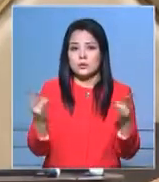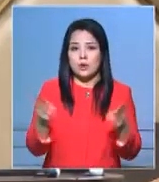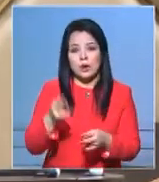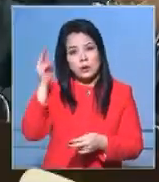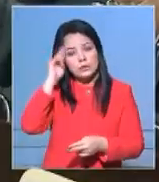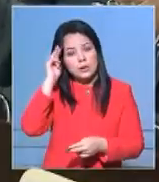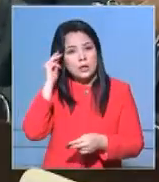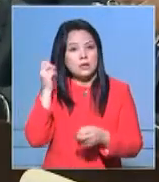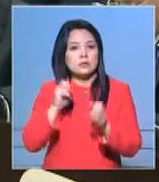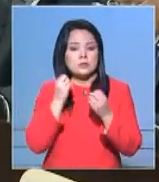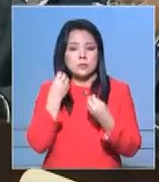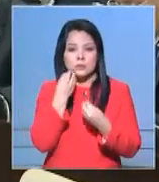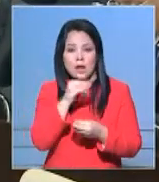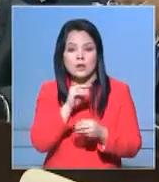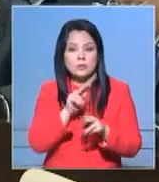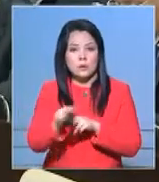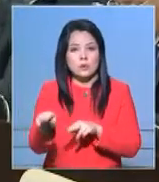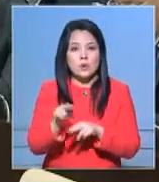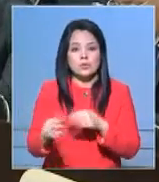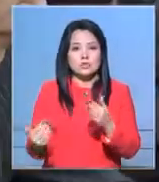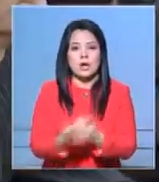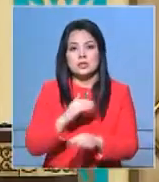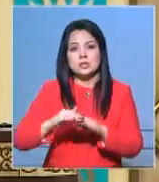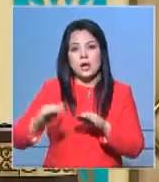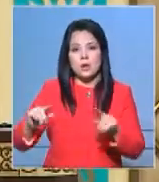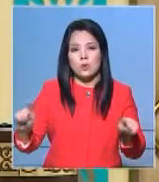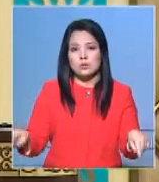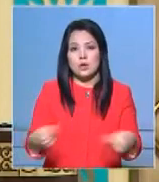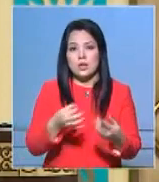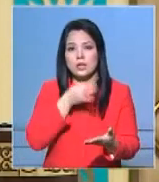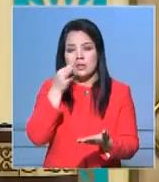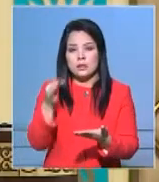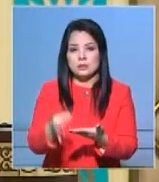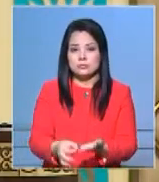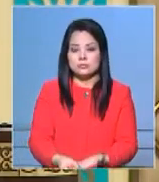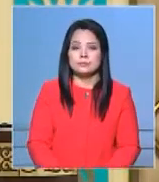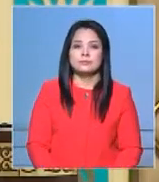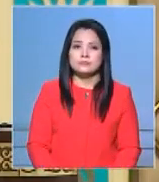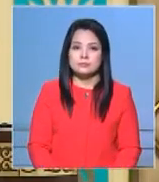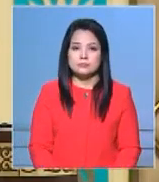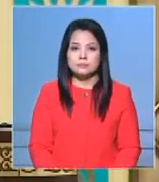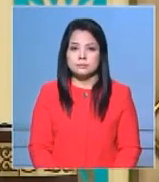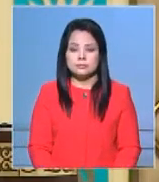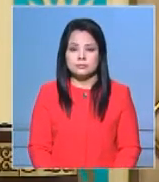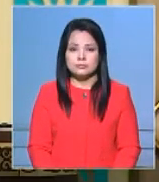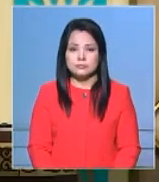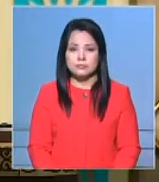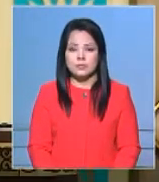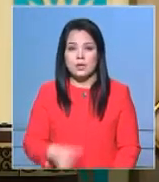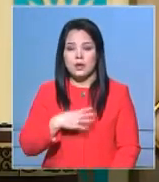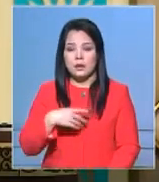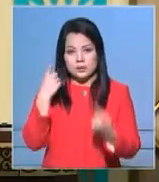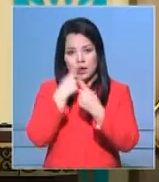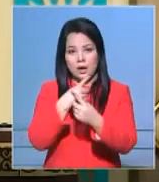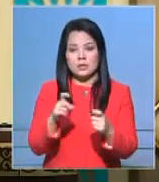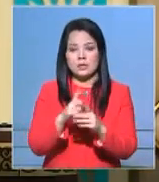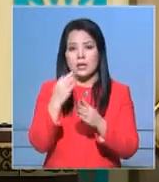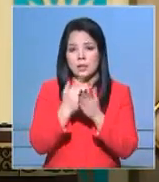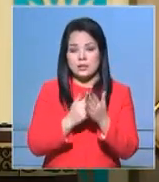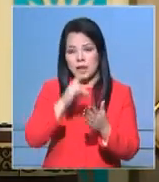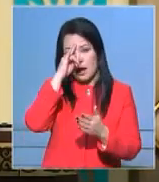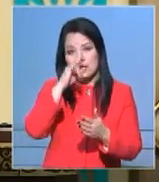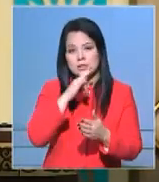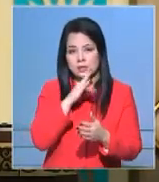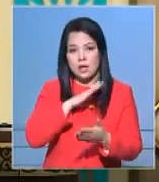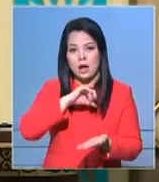сапасы жаңа деңгейге көтеріледі деп күтіліп отыр. Основной целью конвенции является. Аталған конвенцияға Қазақстанның